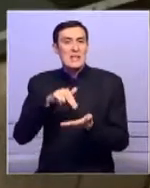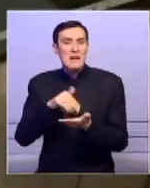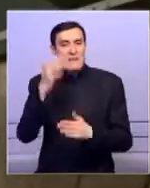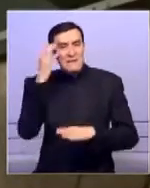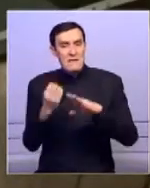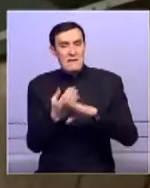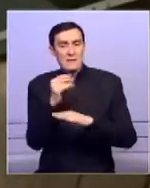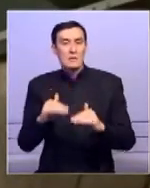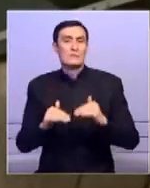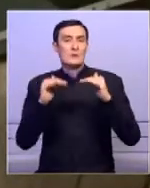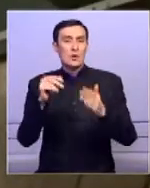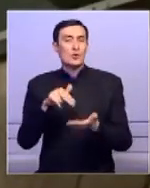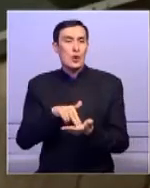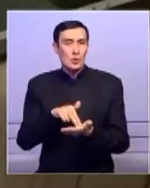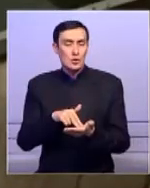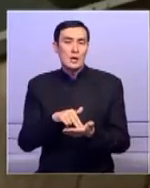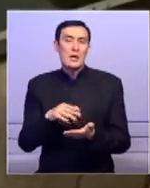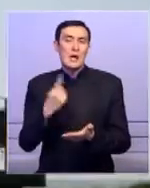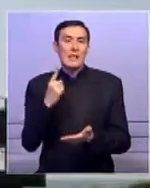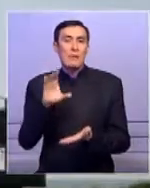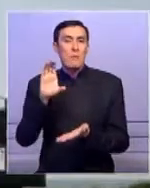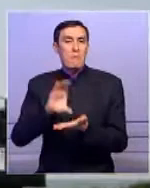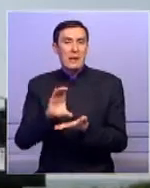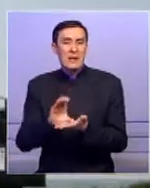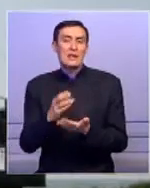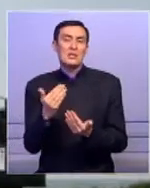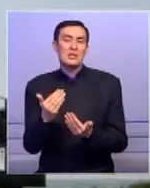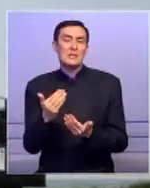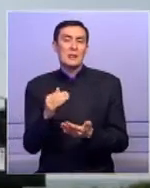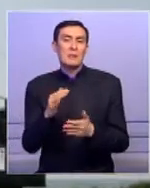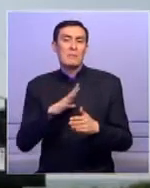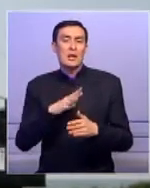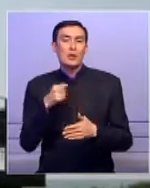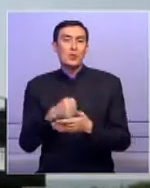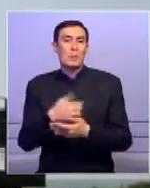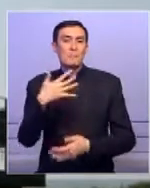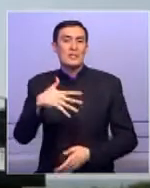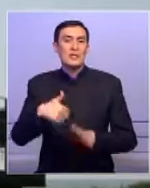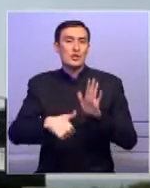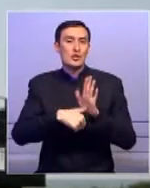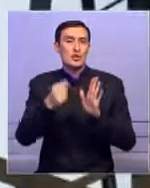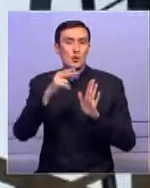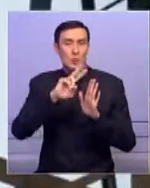стала торговаться дороже. Стоимость одного барреля марки Brent доходила до